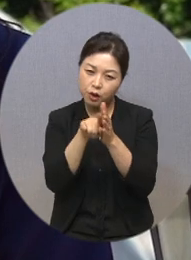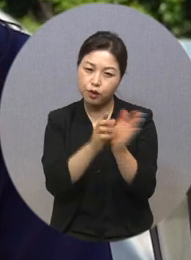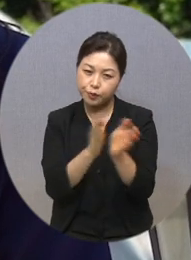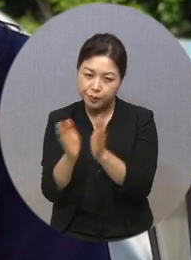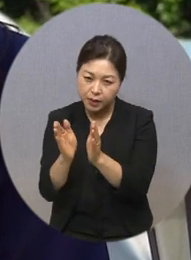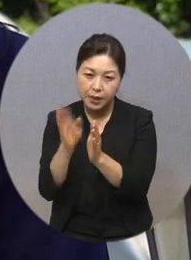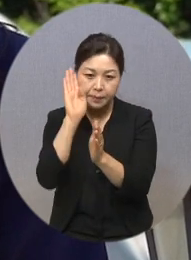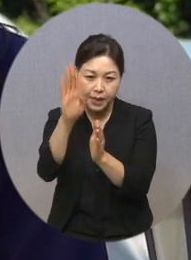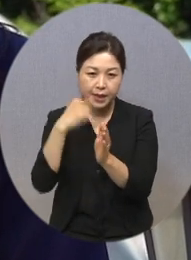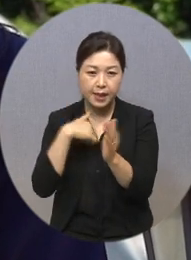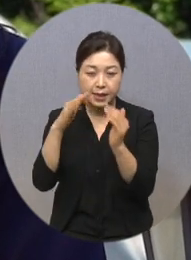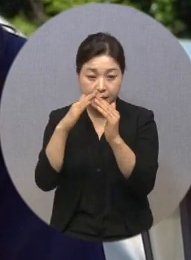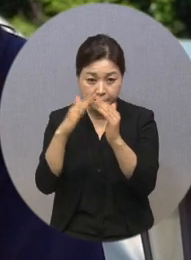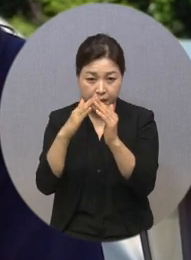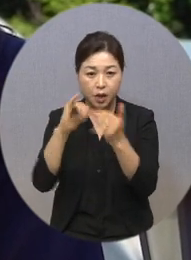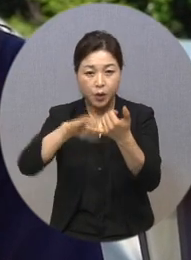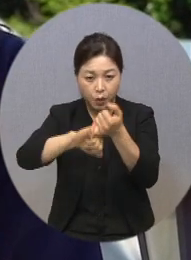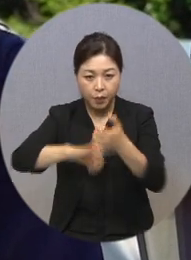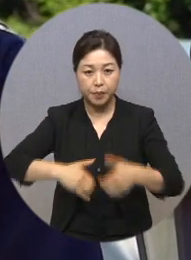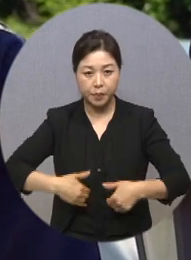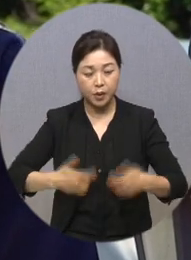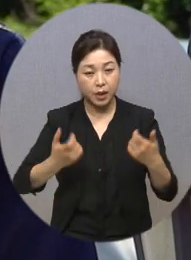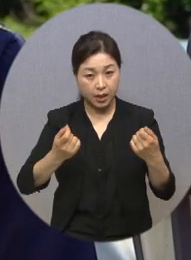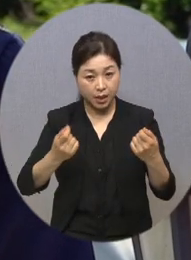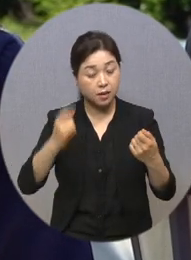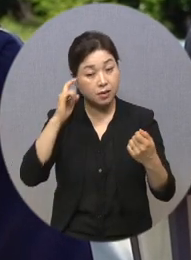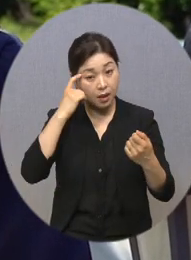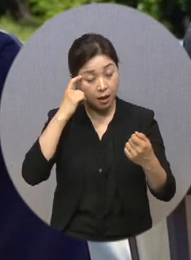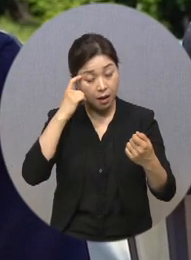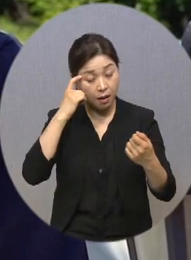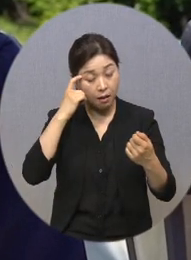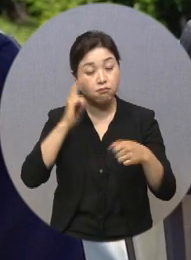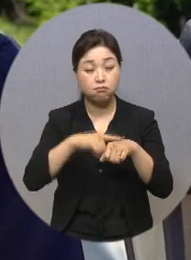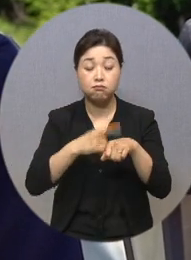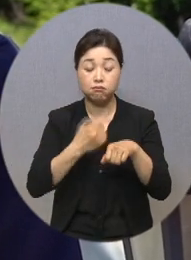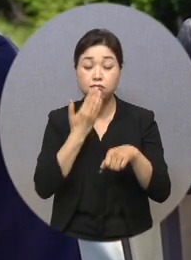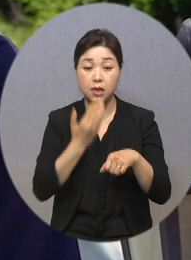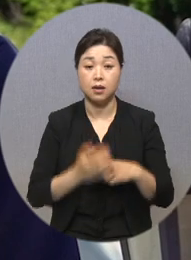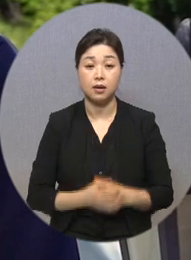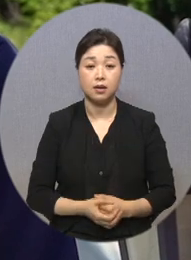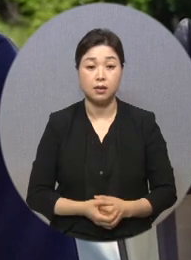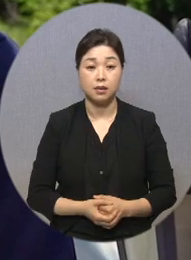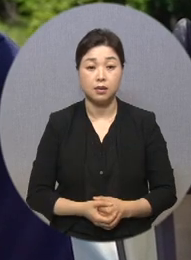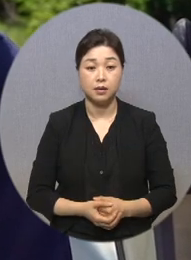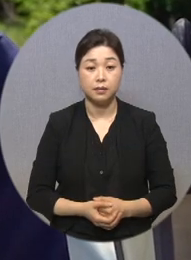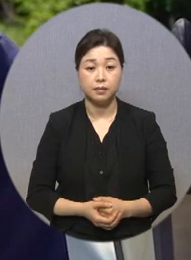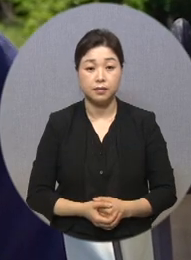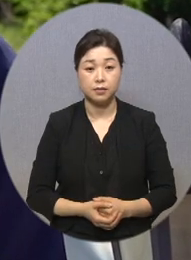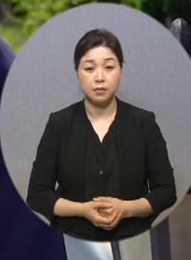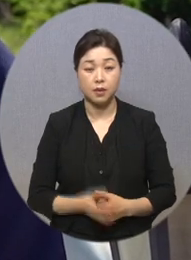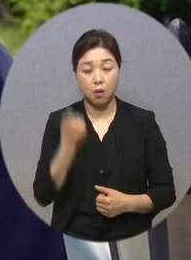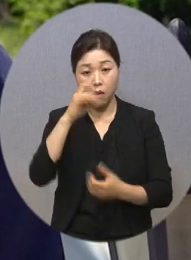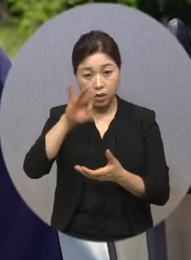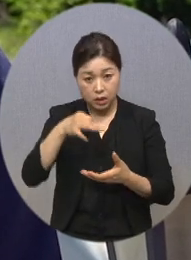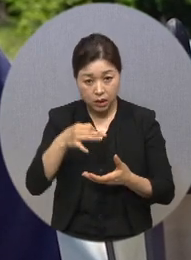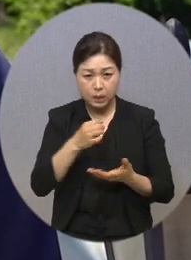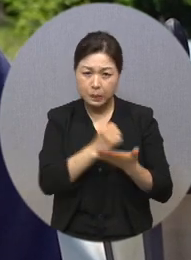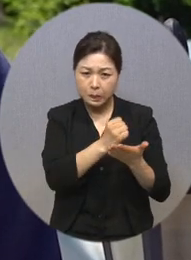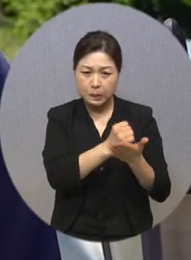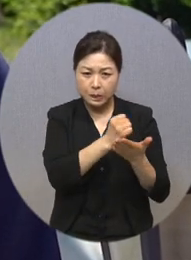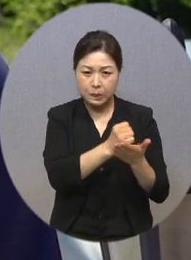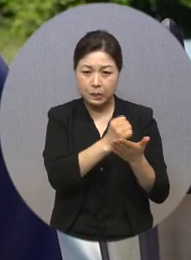미래에는 내 집이 꼭 있어야지 라는 생각을 자연스럽게 하게 되는데요. 근데 월급을